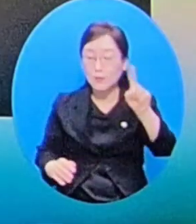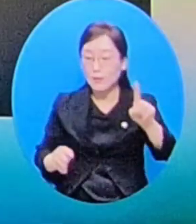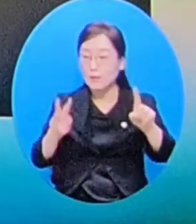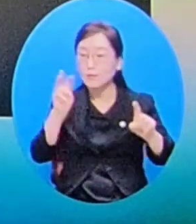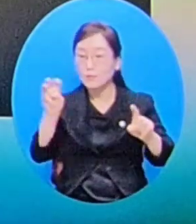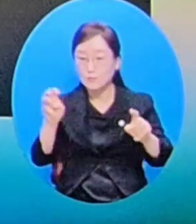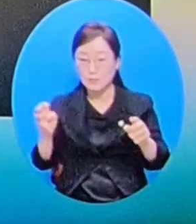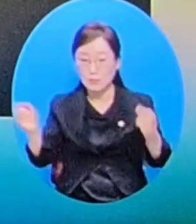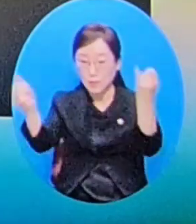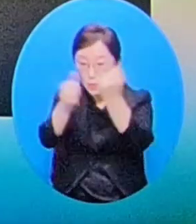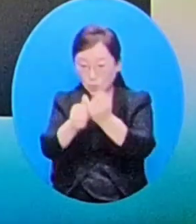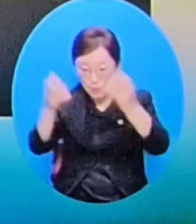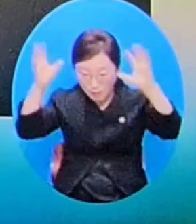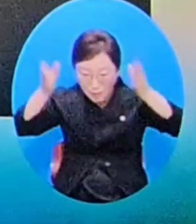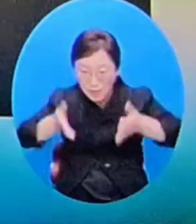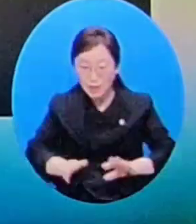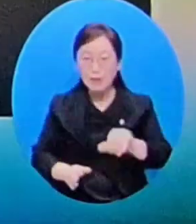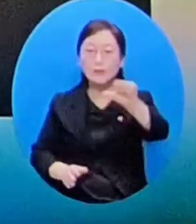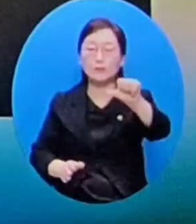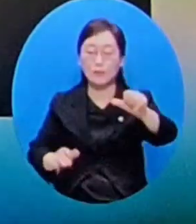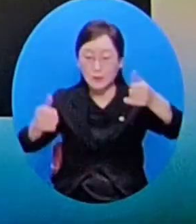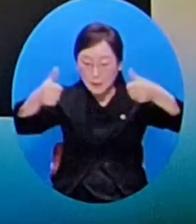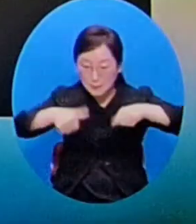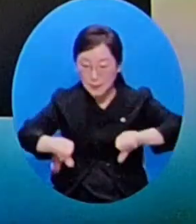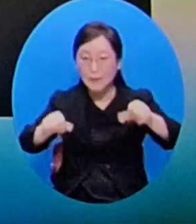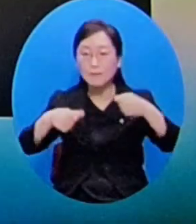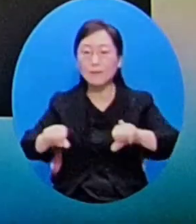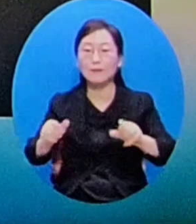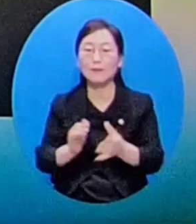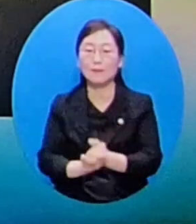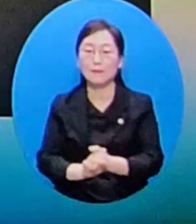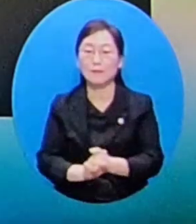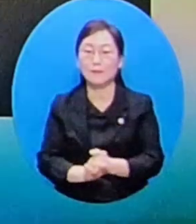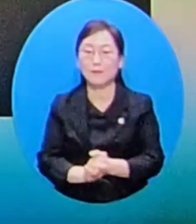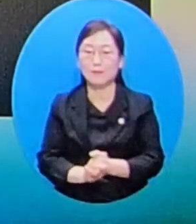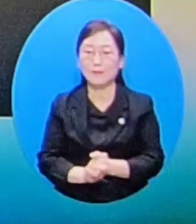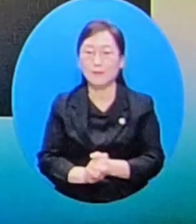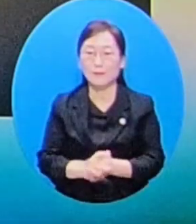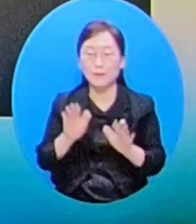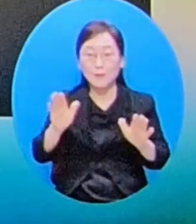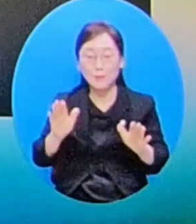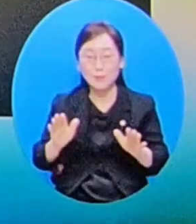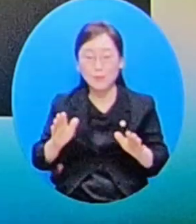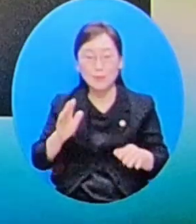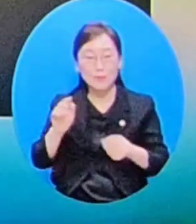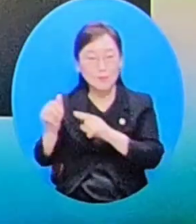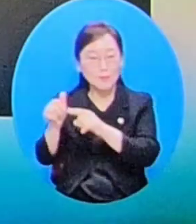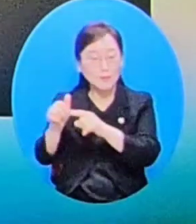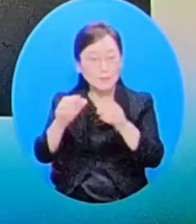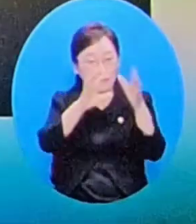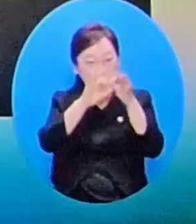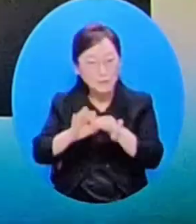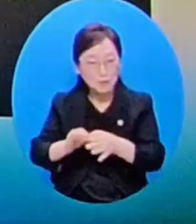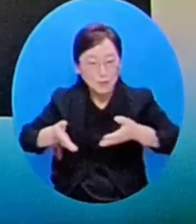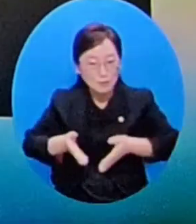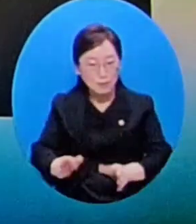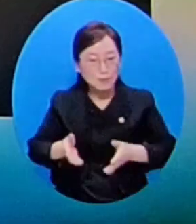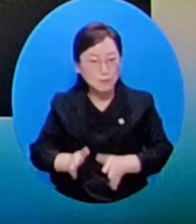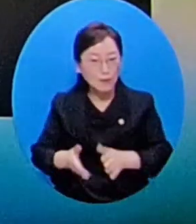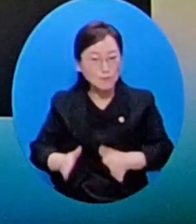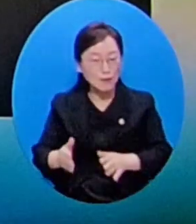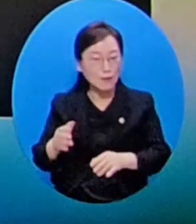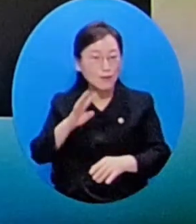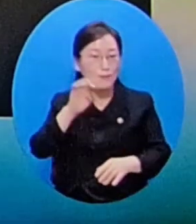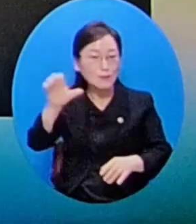31살짜리가 다섯을 낳았으니 이제부터 한 부인이 45살까지 계속 낳으면 열몇 명은 낳을 수 있을